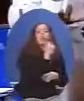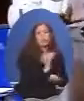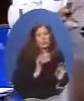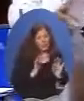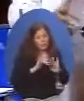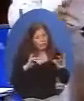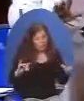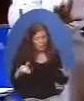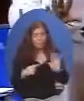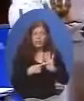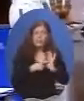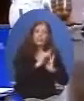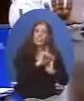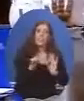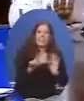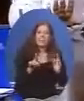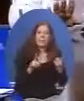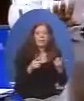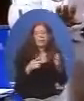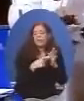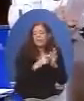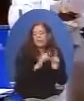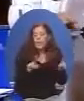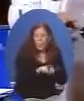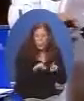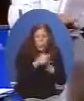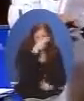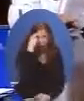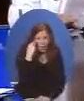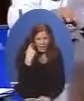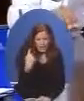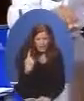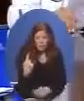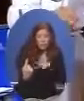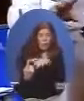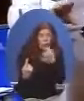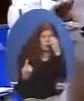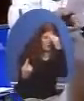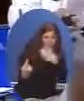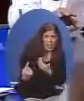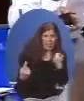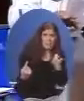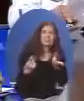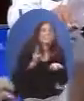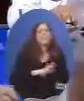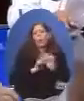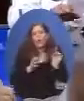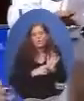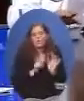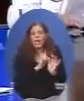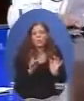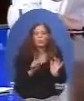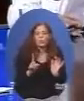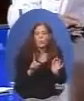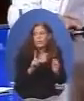אך מכיוון שאין לאותו הורה, סליחה, מכיוון שאין לאותו הורה שלקחו לו את הילד, בצדק או בלא, אין לו שום ערכה,